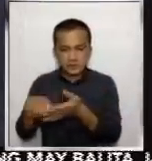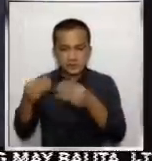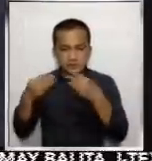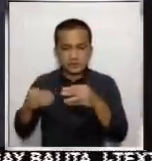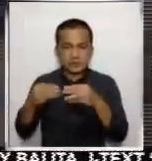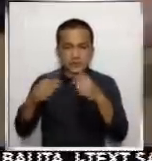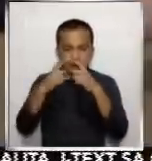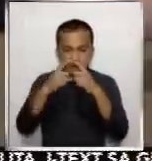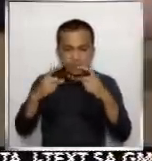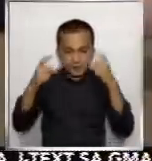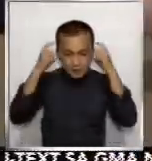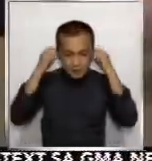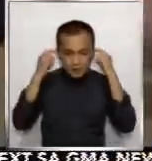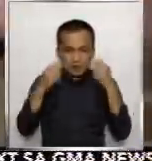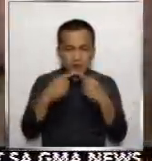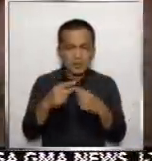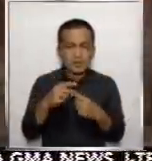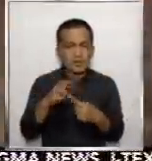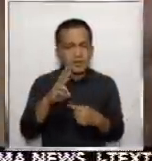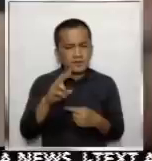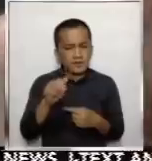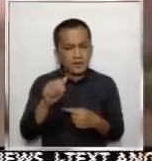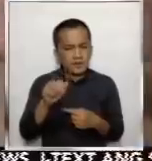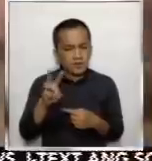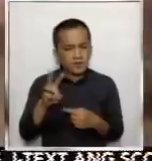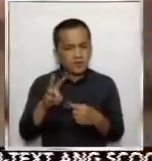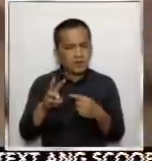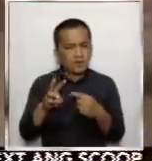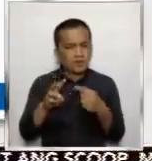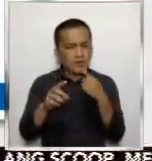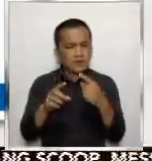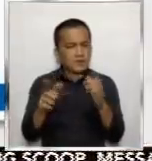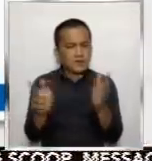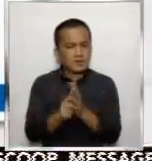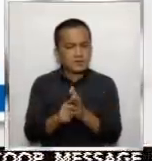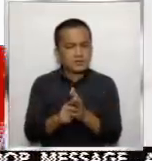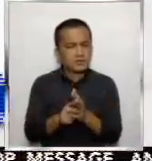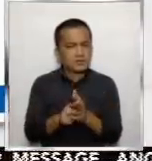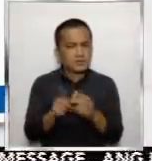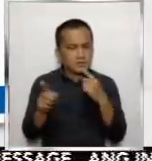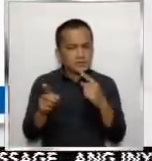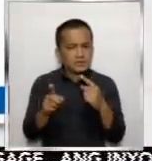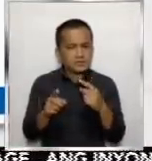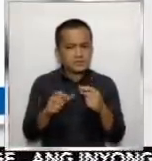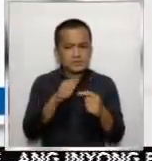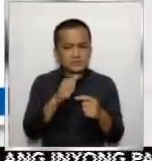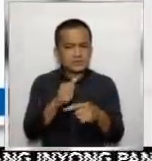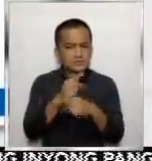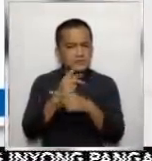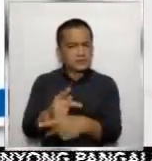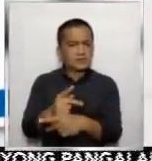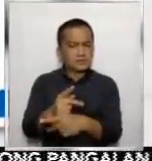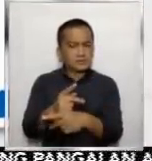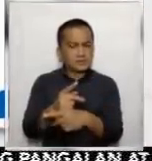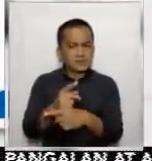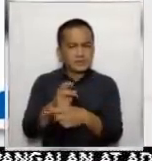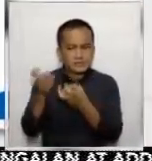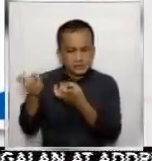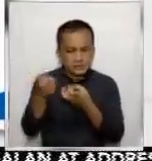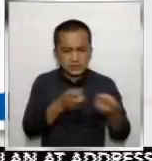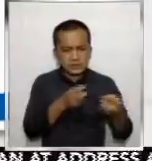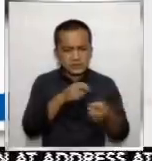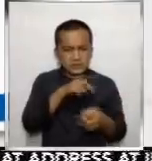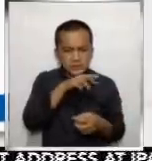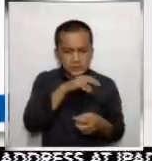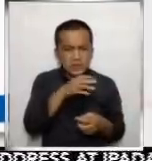na may valve. Ipinagbabawal na ito ng The Medical City. Hindi raw nito napipigil ang transmission ng virus dahil